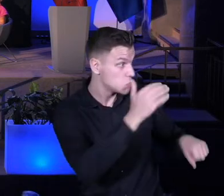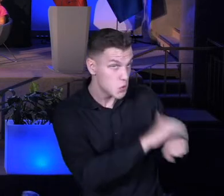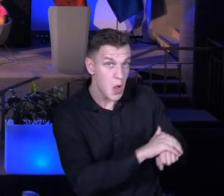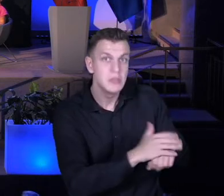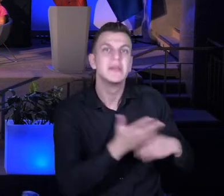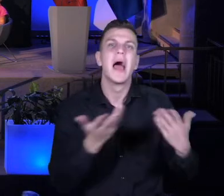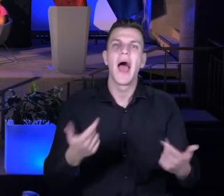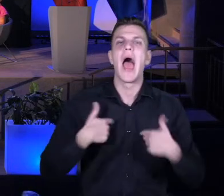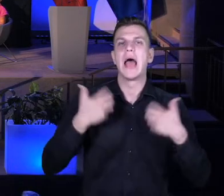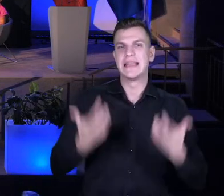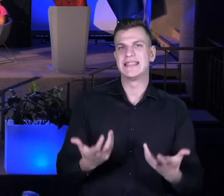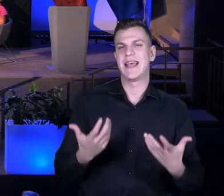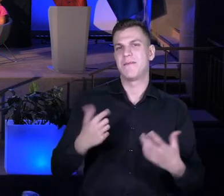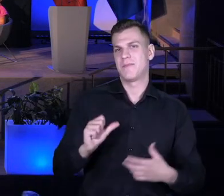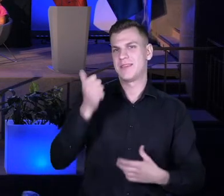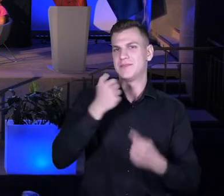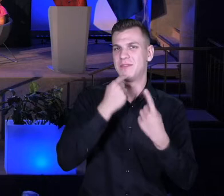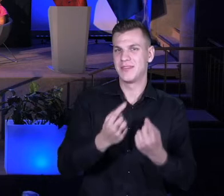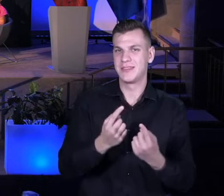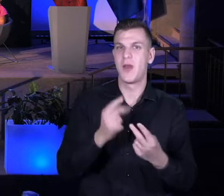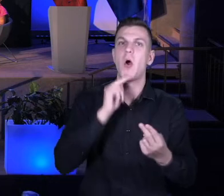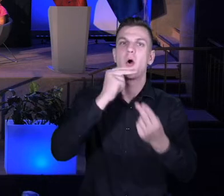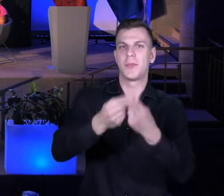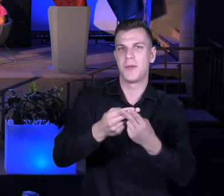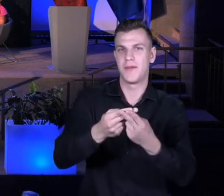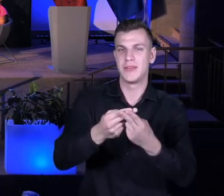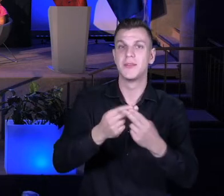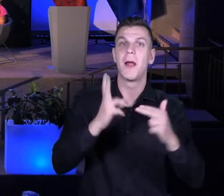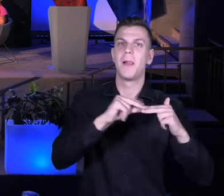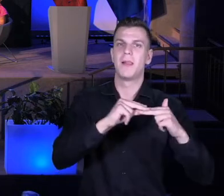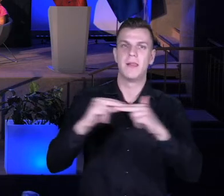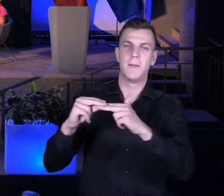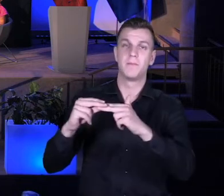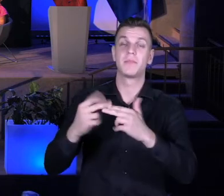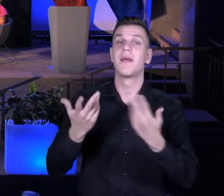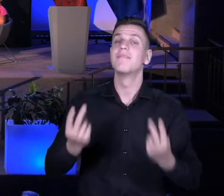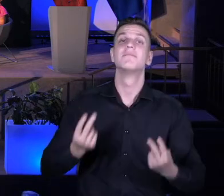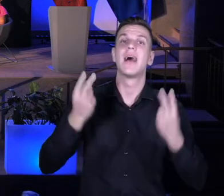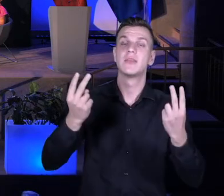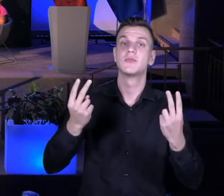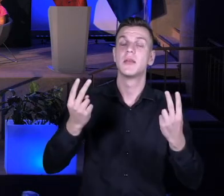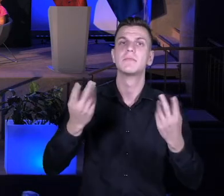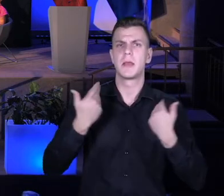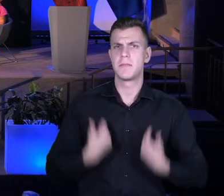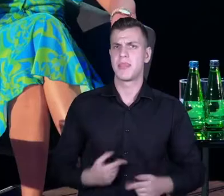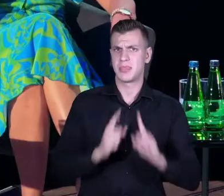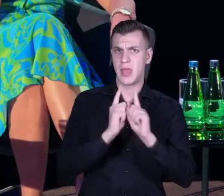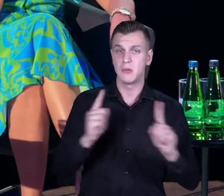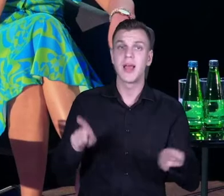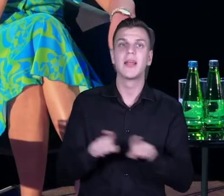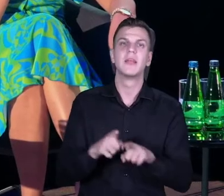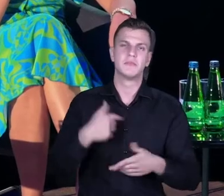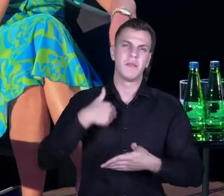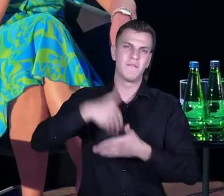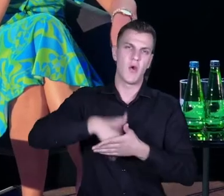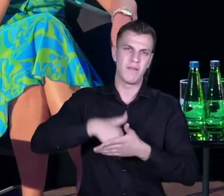spojrzeć i rozpocząć tą dyskusję na to pytanie i to zdanie z perspektywy nauczycielki, ale i właśnie wychowawczyni